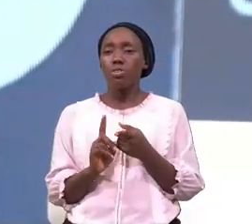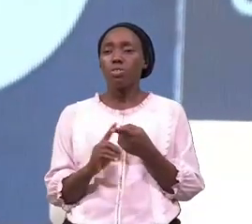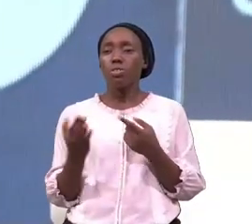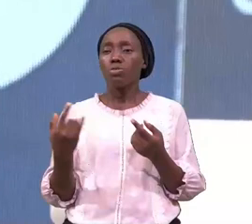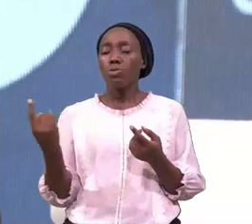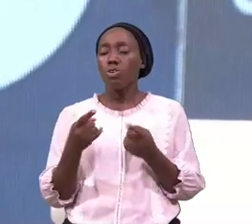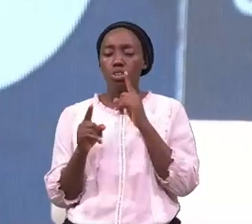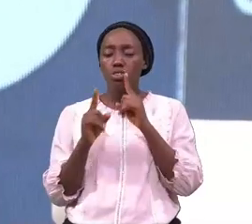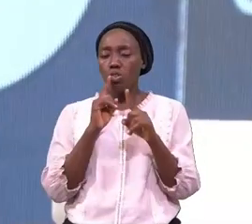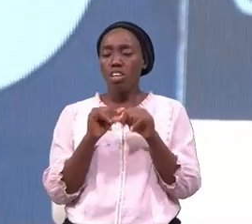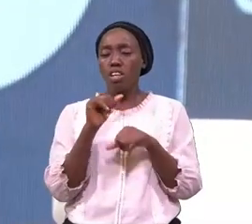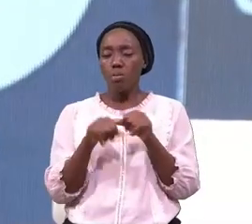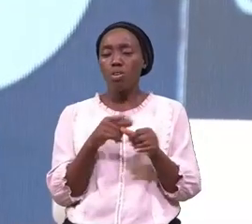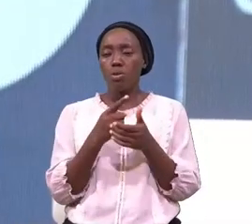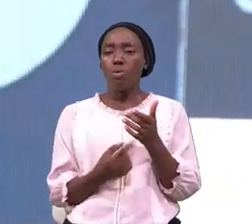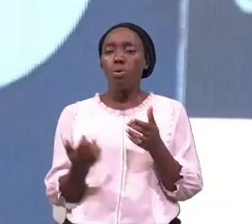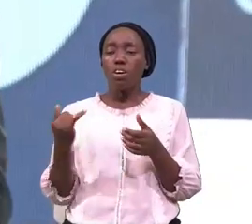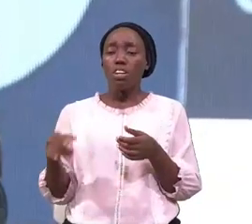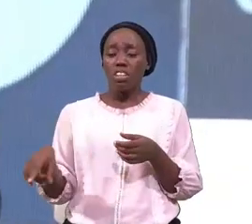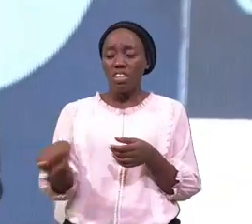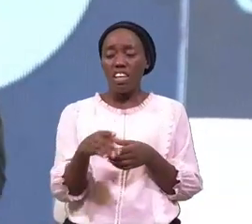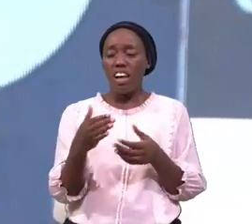Et ils veulent qu'on mette l'accent sur ce qu'ils connaissent déjà.